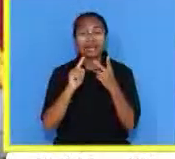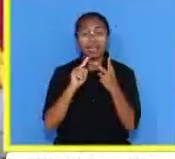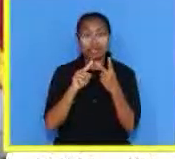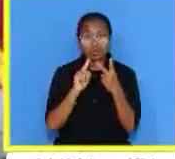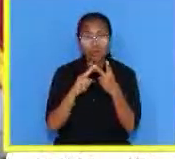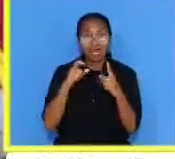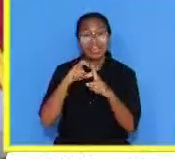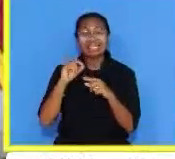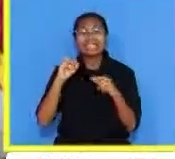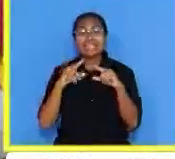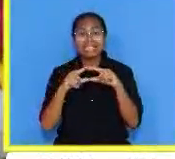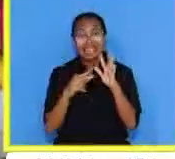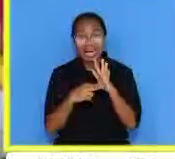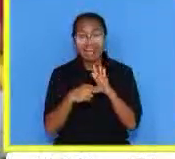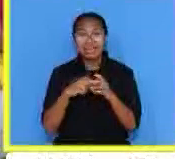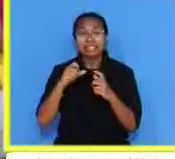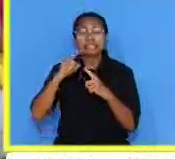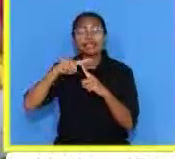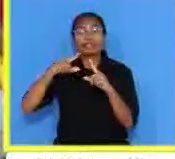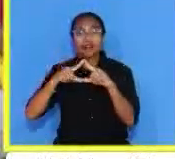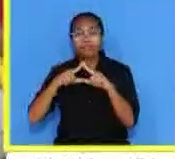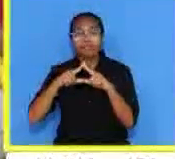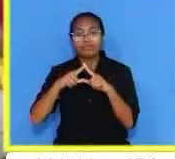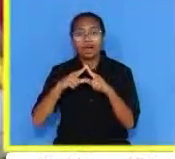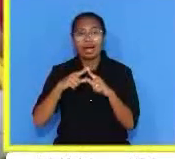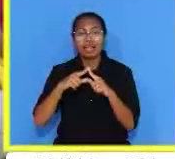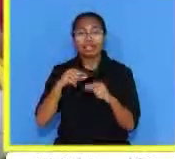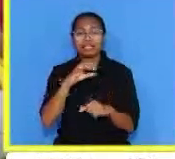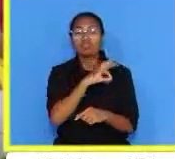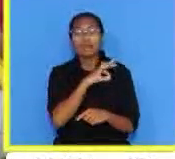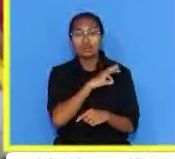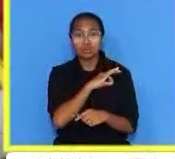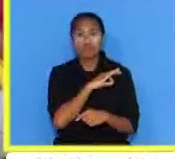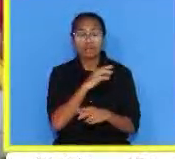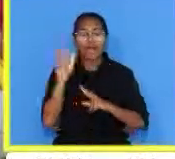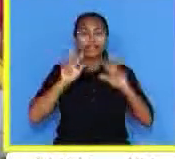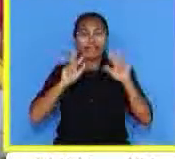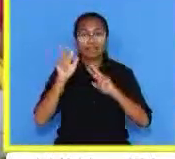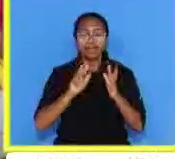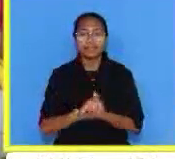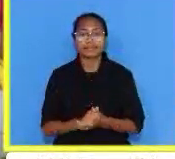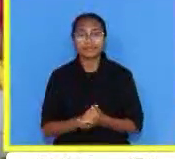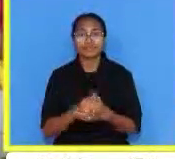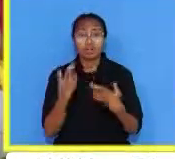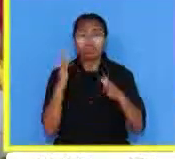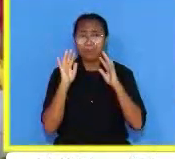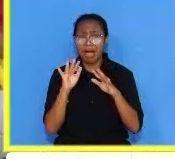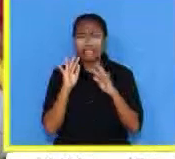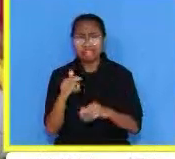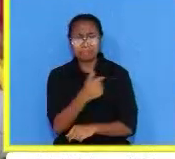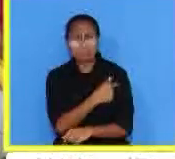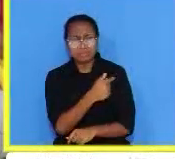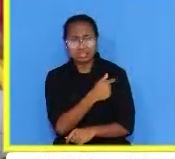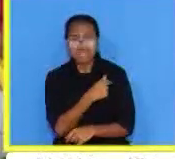Kadina Novista Noah SIKOM staf ahli Gubernur Nusa Tenggara Timur. Tadi di segmen sebelumnya kita sudah banyak berbincang terkait